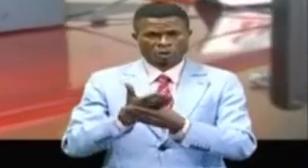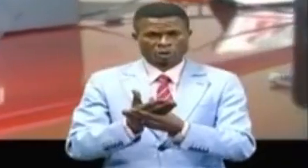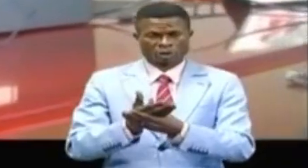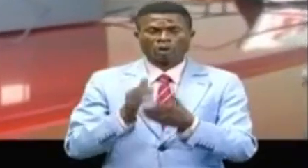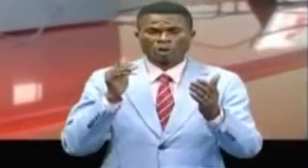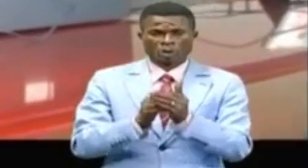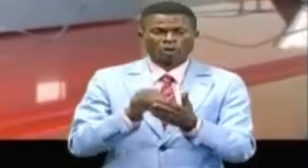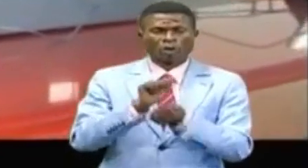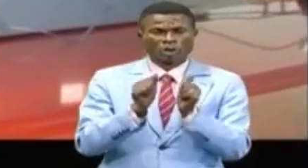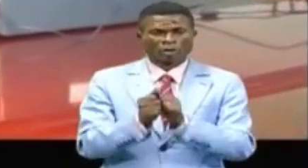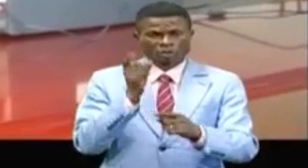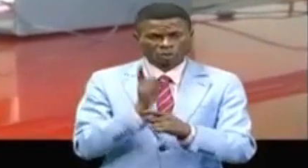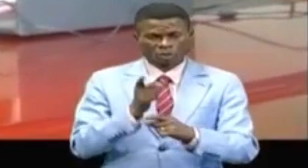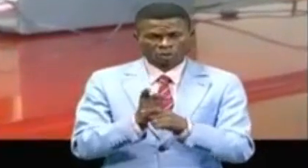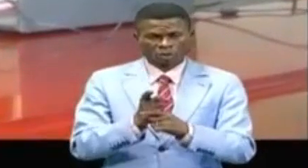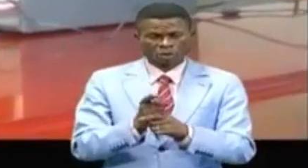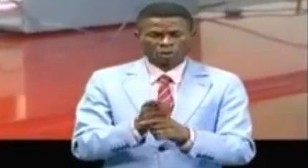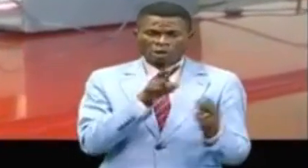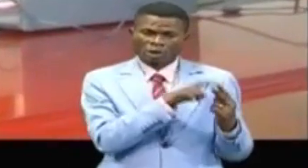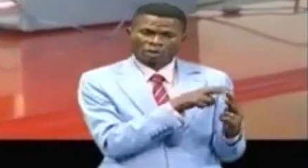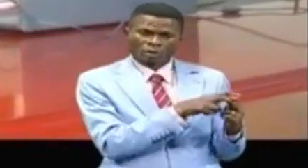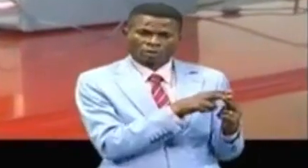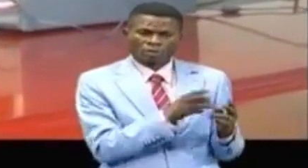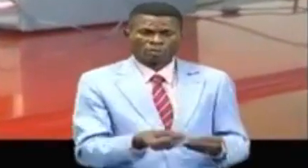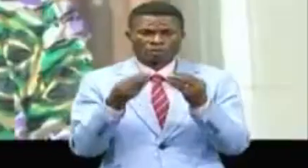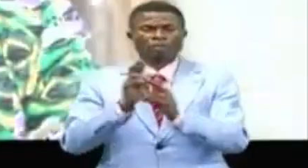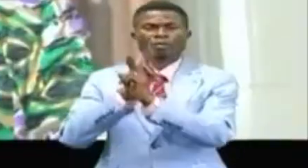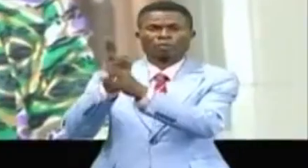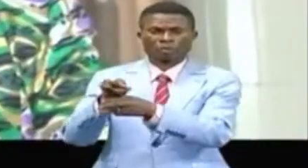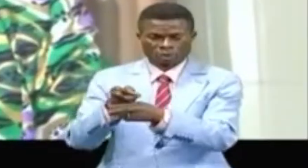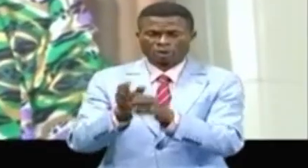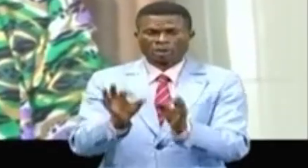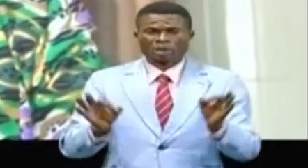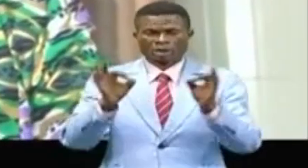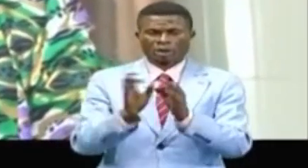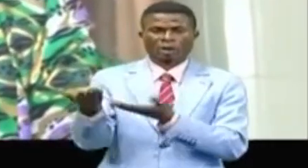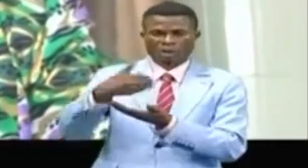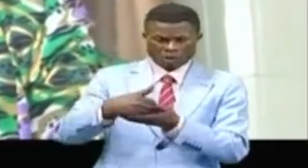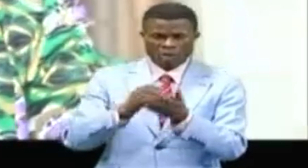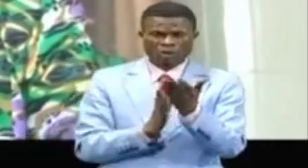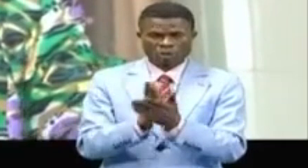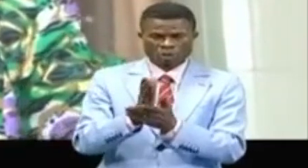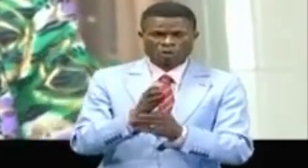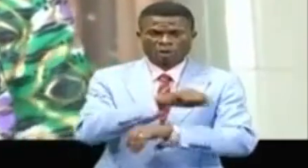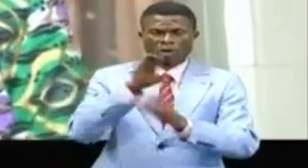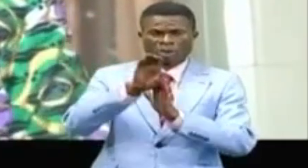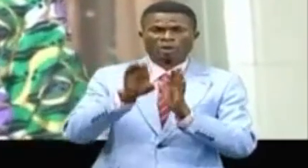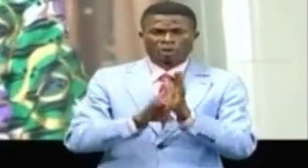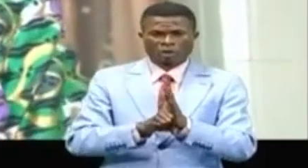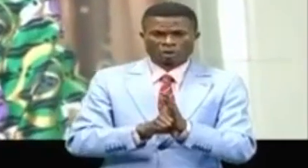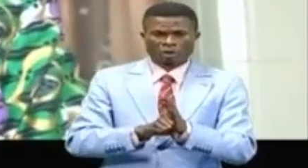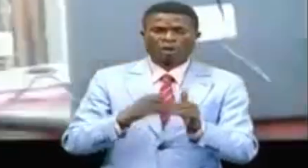regard de problématiques qu'elle met en exergue, apporter une réponse appropriée au retour à l'ordre institutionnel tout